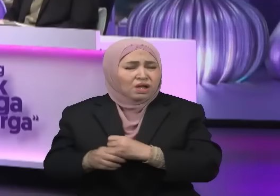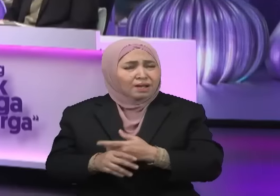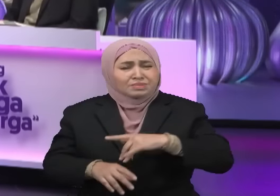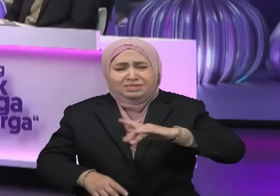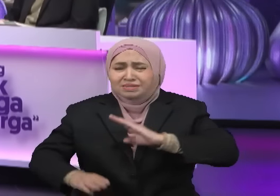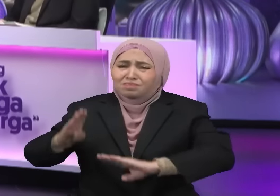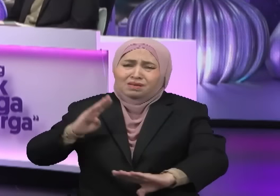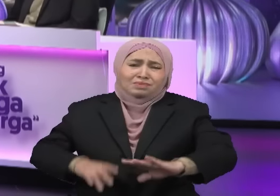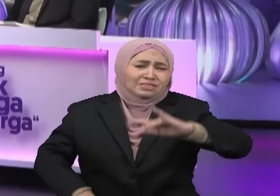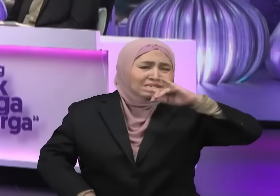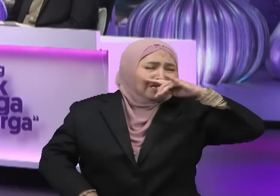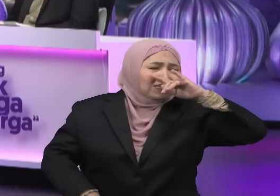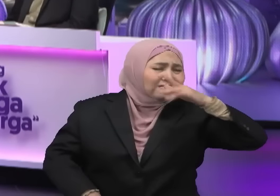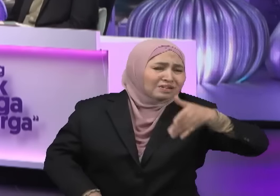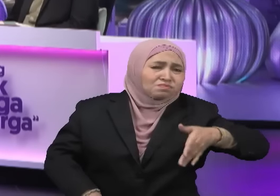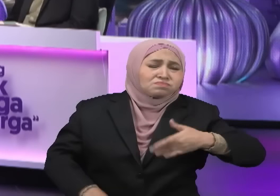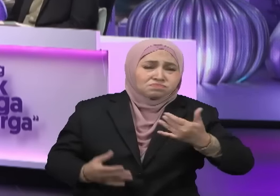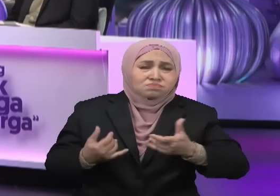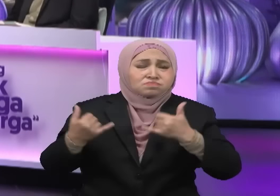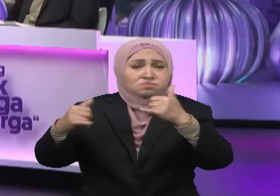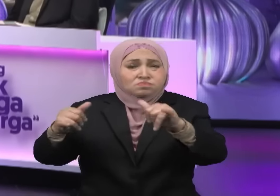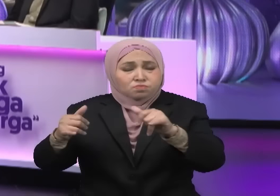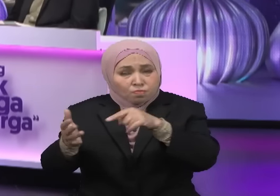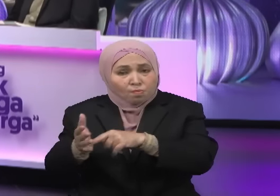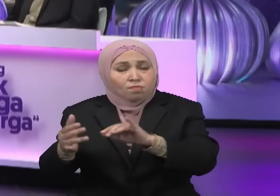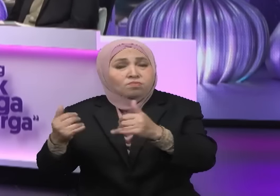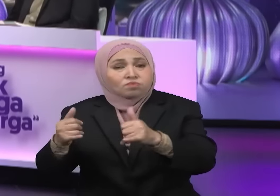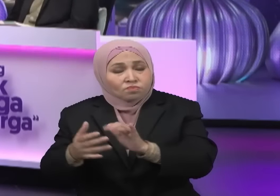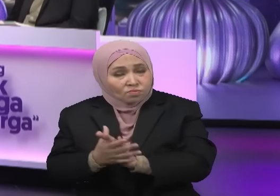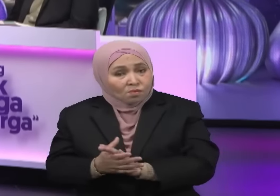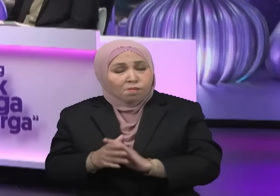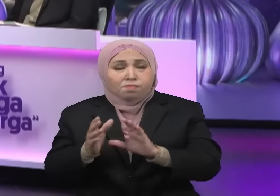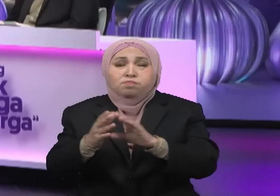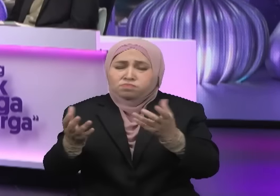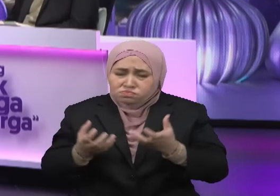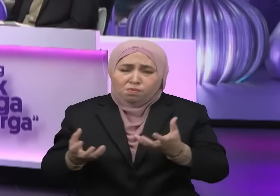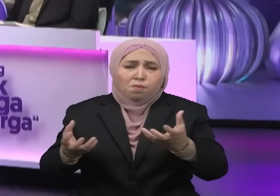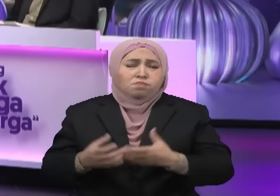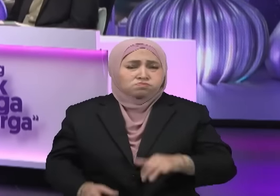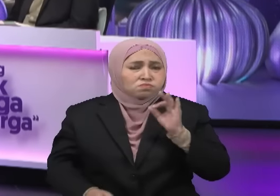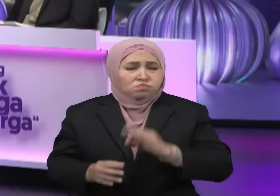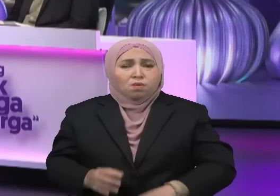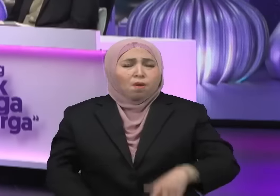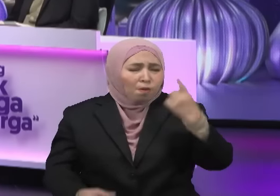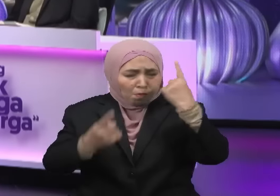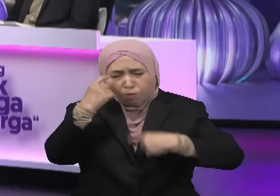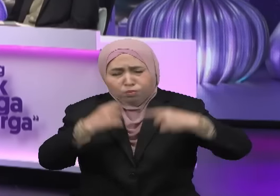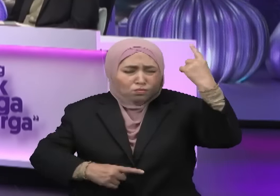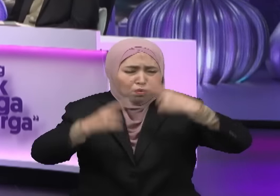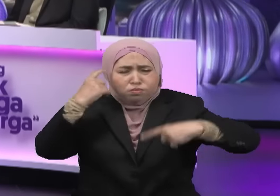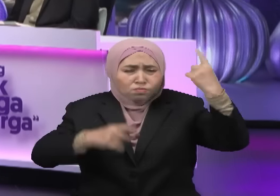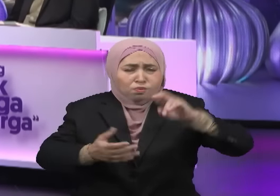budak-budak. Budak-budak kan kalau dia nak permainan, dia kata ini permainan lah contohnya, dia nak juga, kalau tak dapat dia akan menangis,